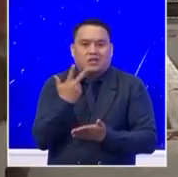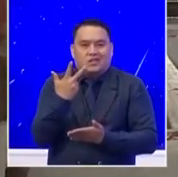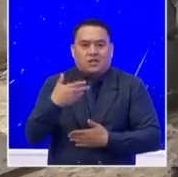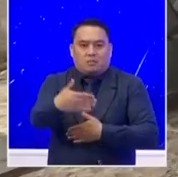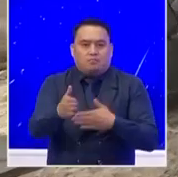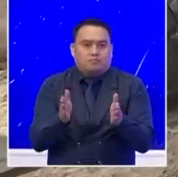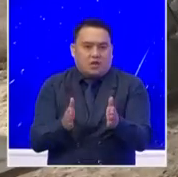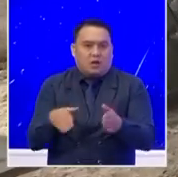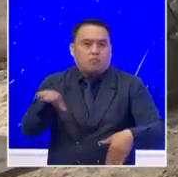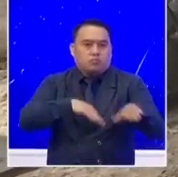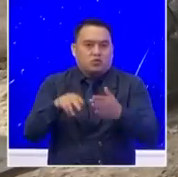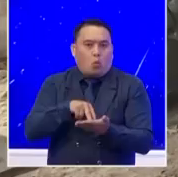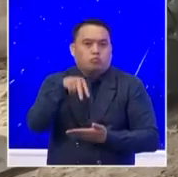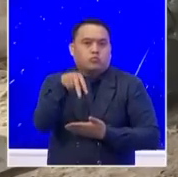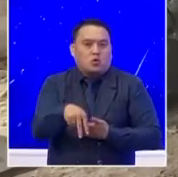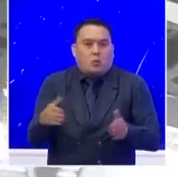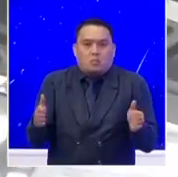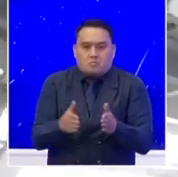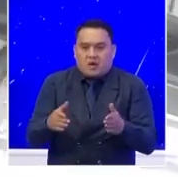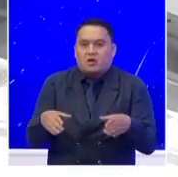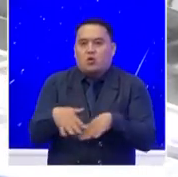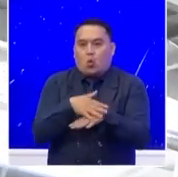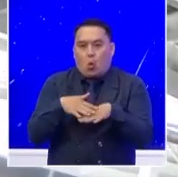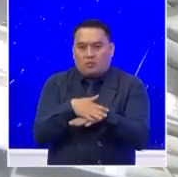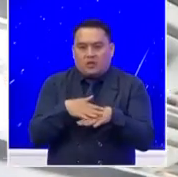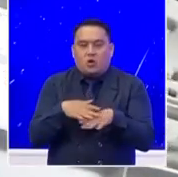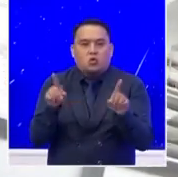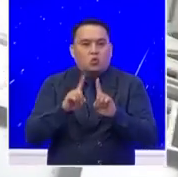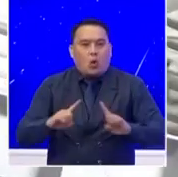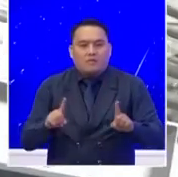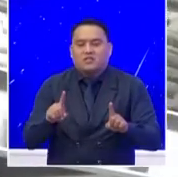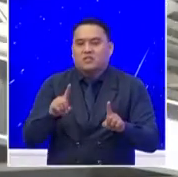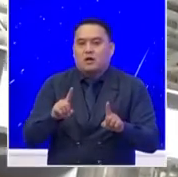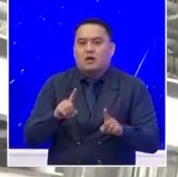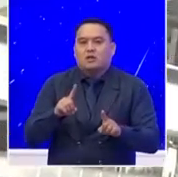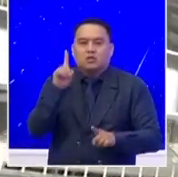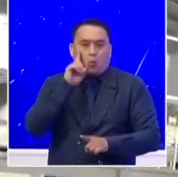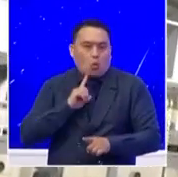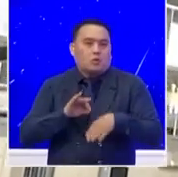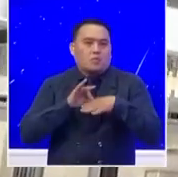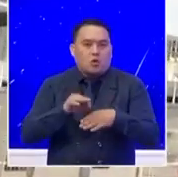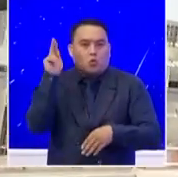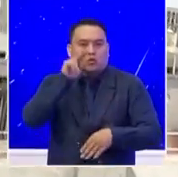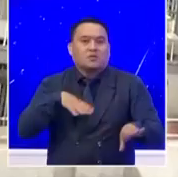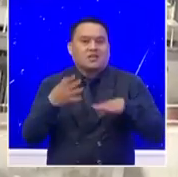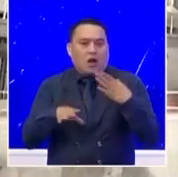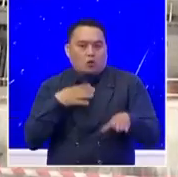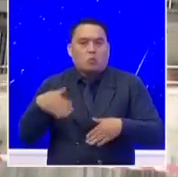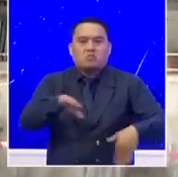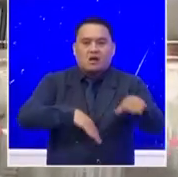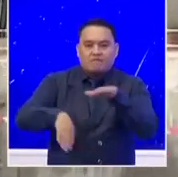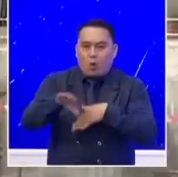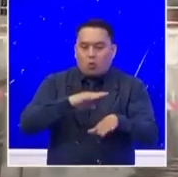бассейна – плавательный, прыжковый и для маломобильных групп населения. Универсальное сооружение предназначено для проведения учебно-тренировочных занятий по